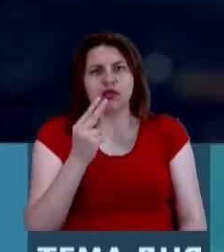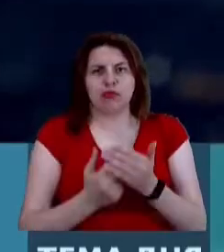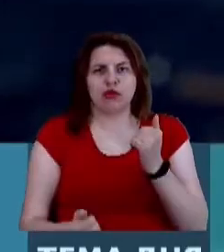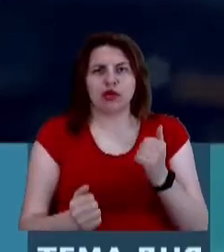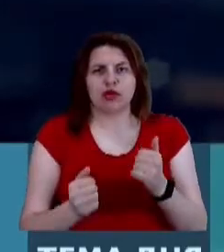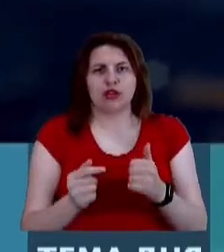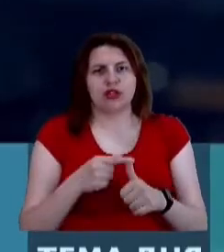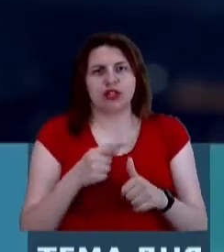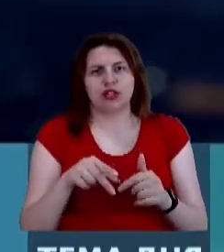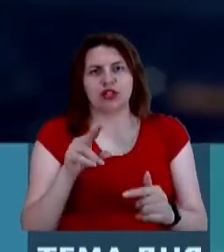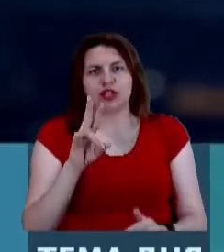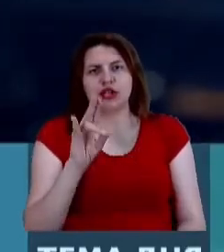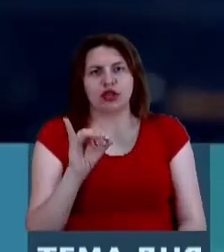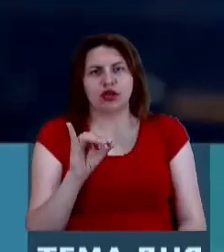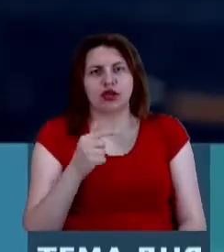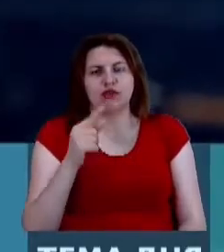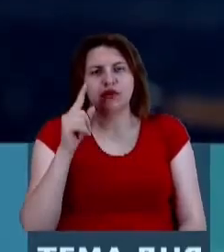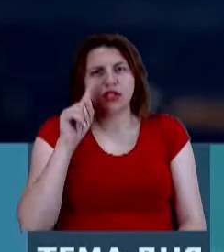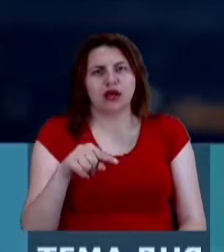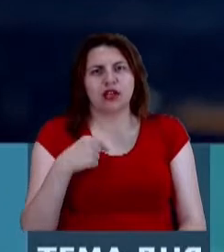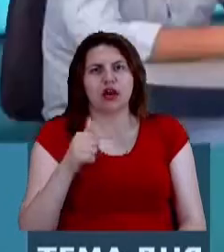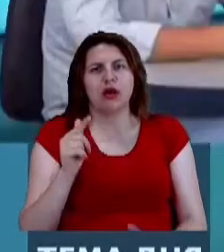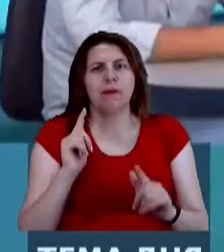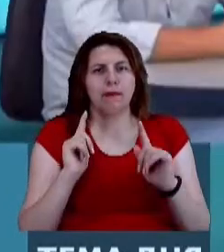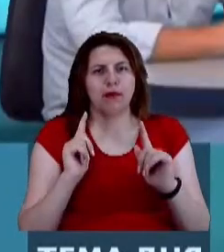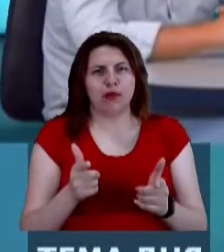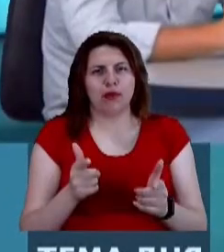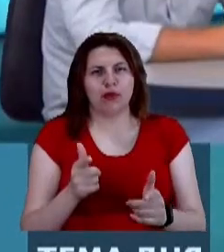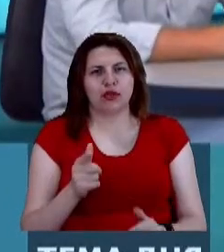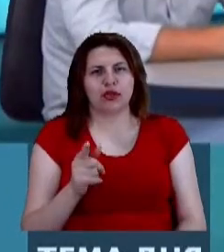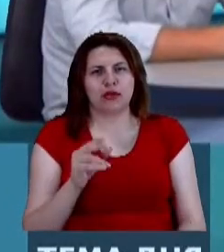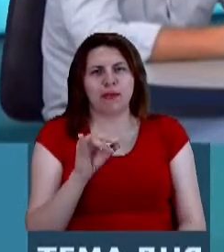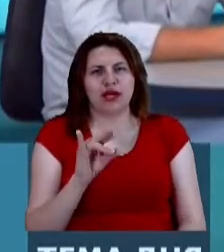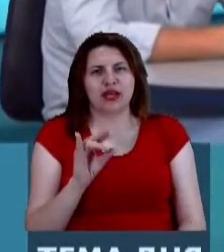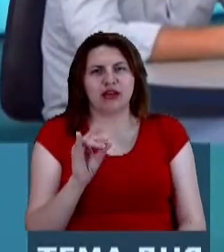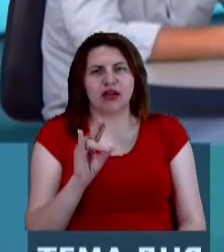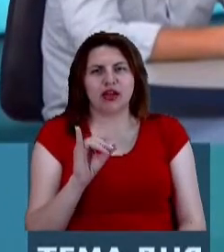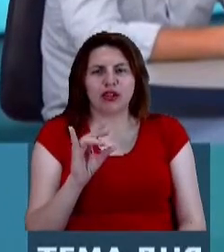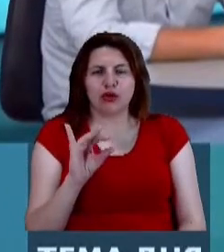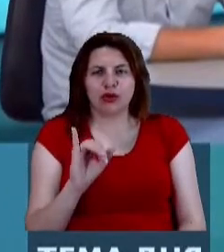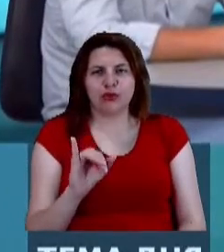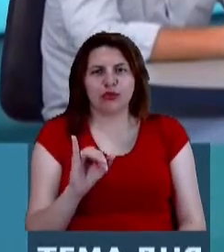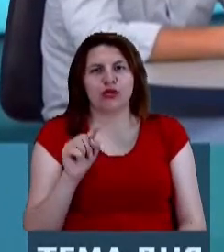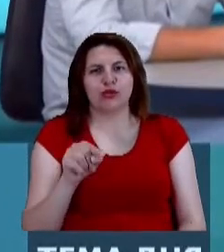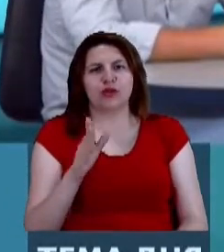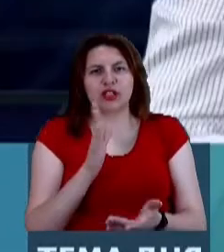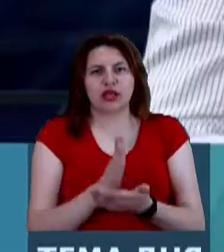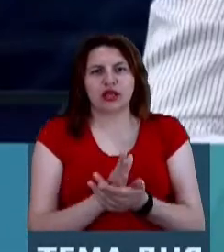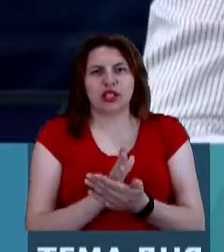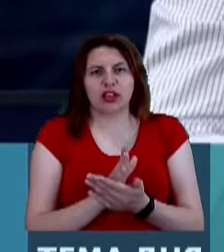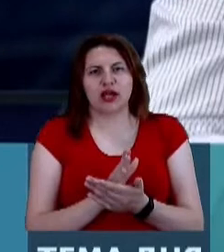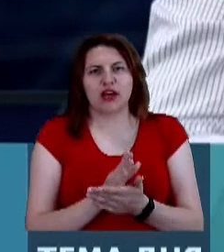ні? Знаєте, ну я погоджуюся з пані Катериною. Тут є, в певних сенсах